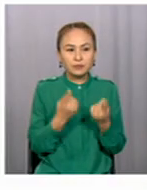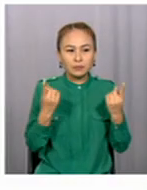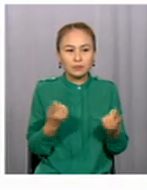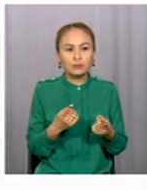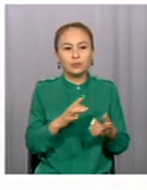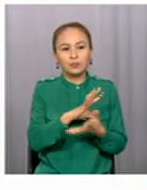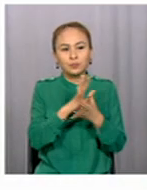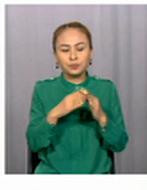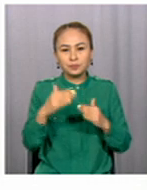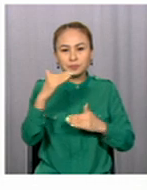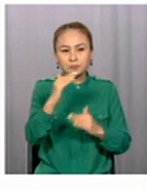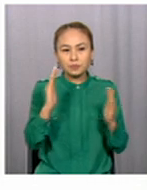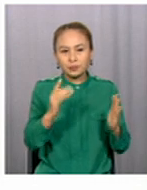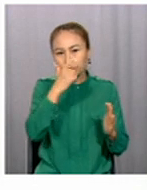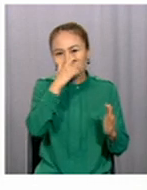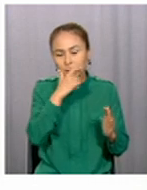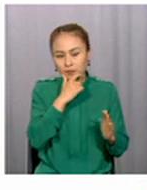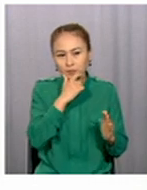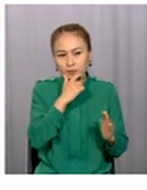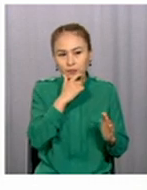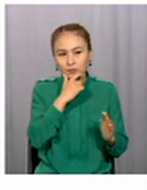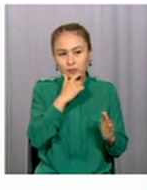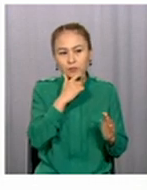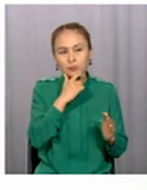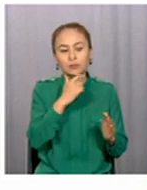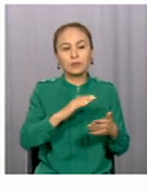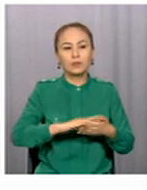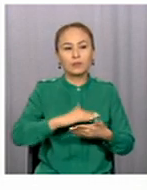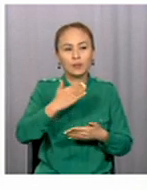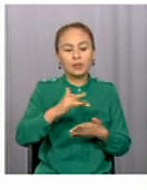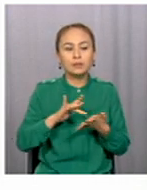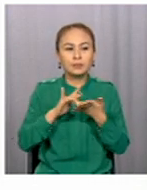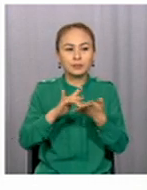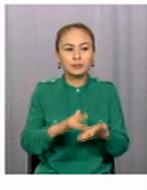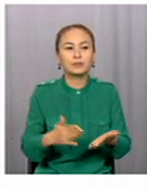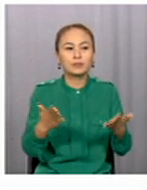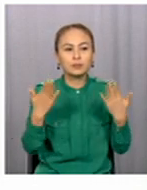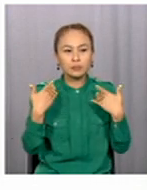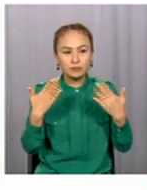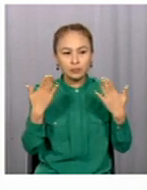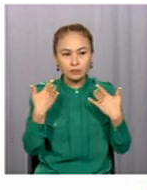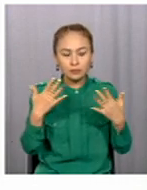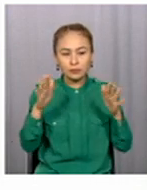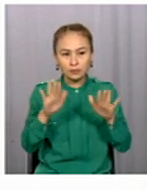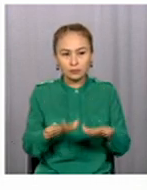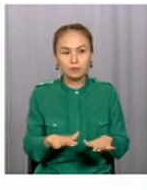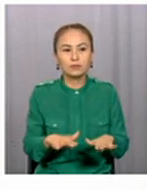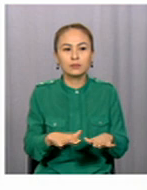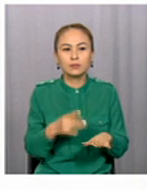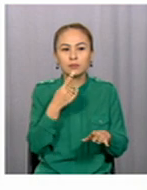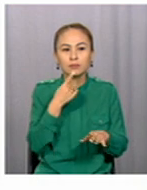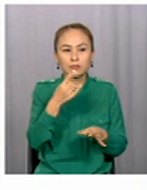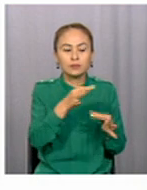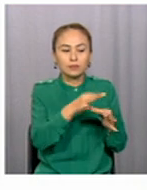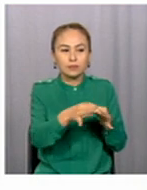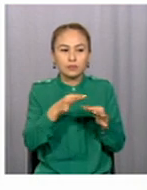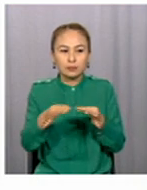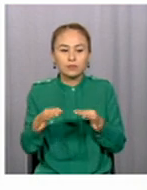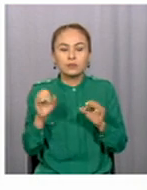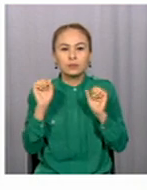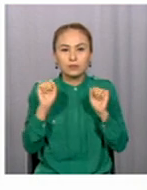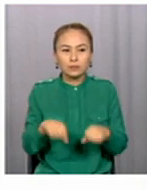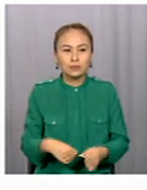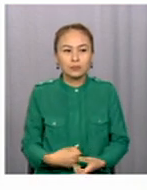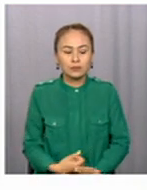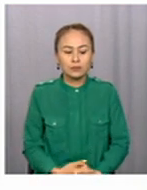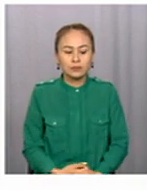жеңіл, көлемі шағын. Ноутбук сапарға, демалыс орнына, алыс аймаққа